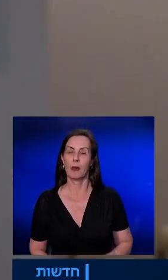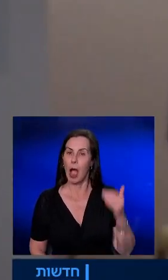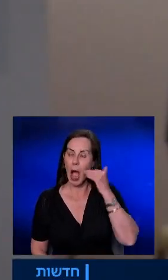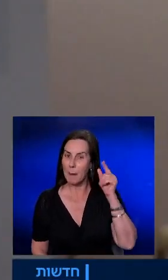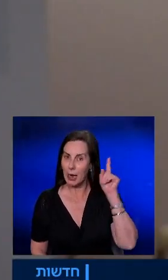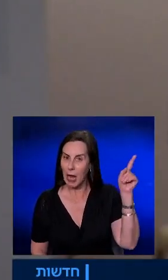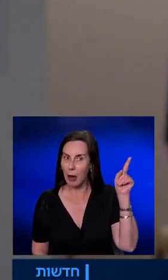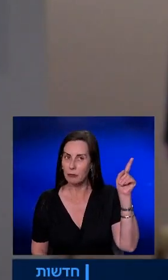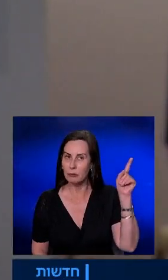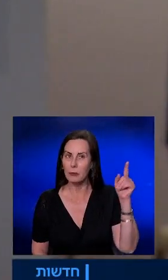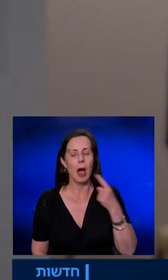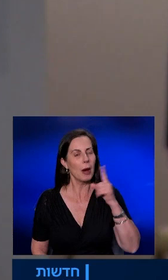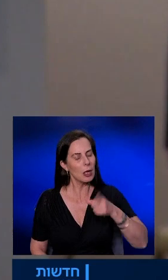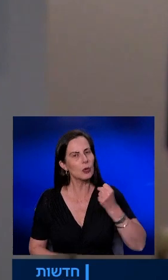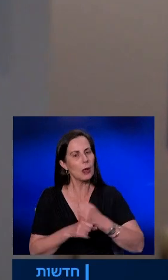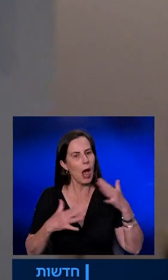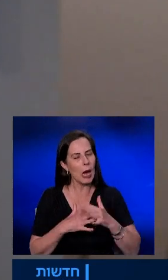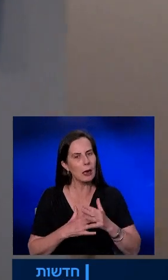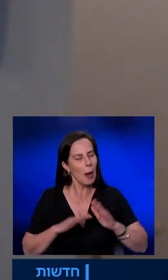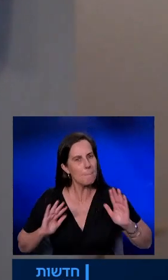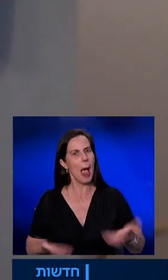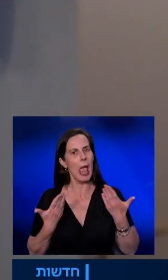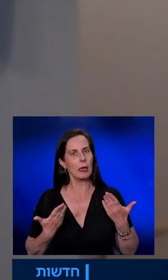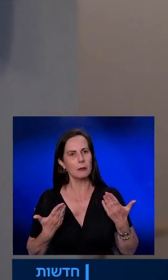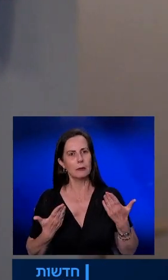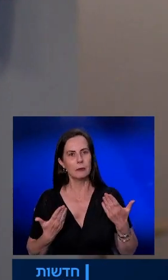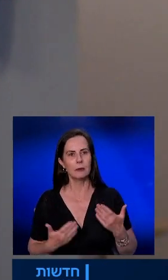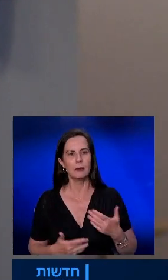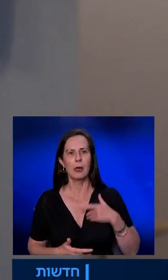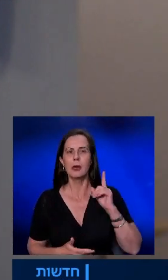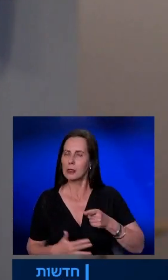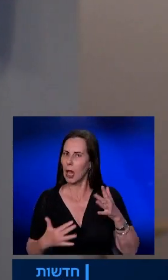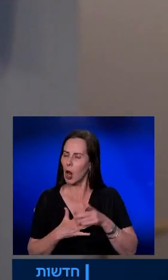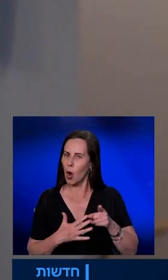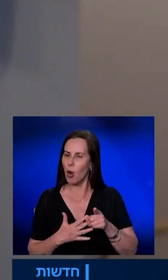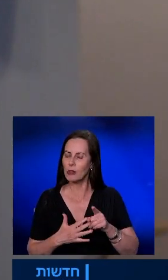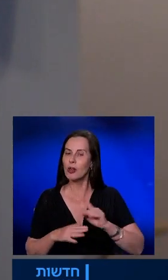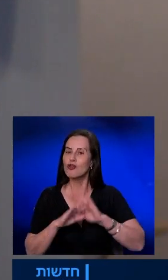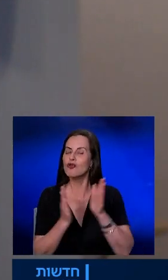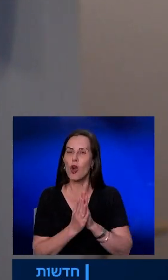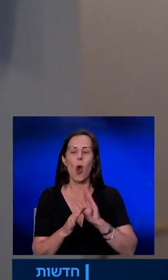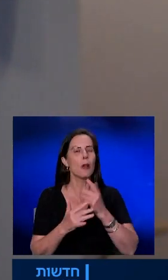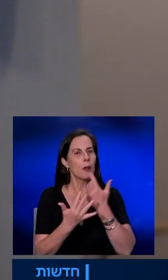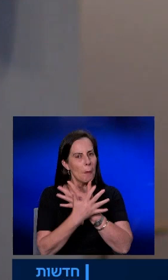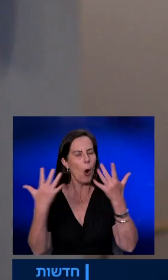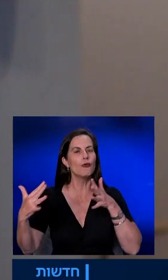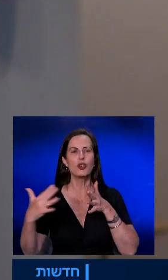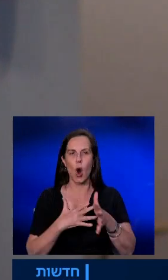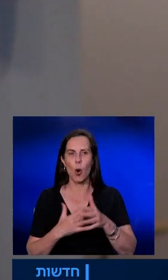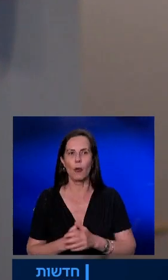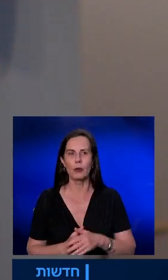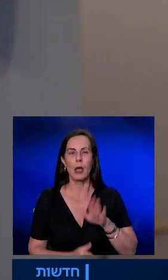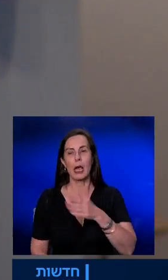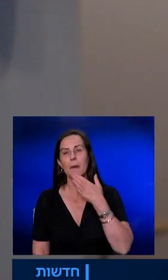האמריקני קרא לקיים חקירה מיידית ויסודית. It has to be investigated transparently and we're encouraging both sides